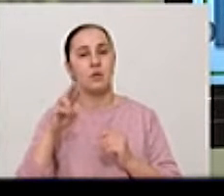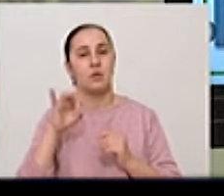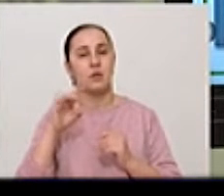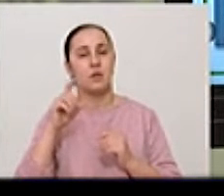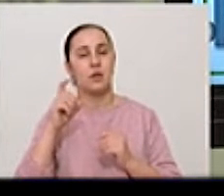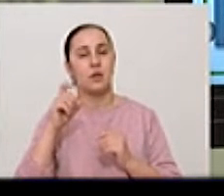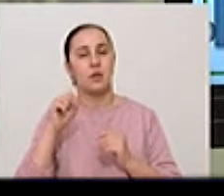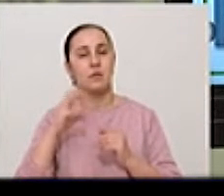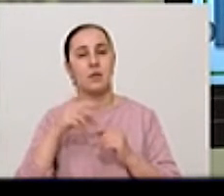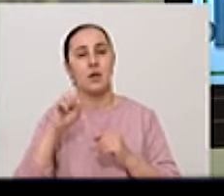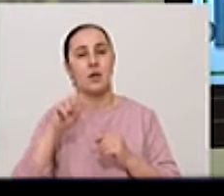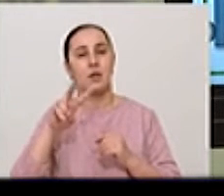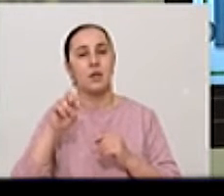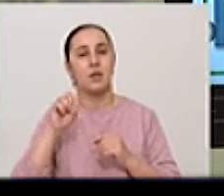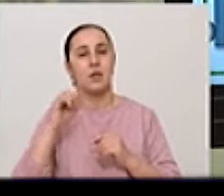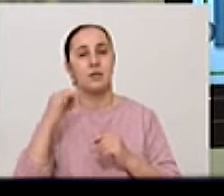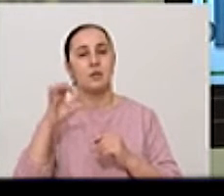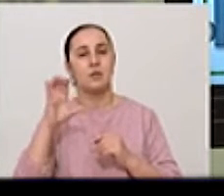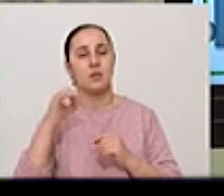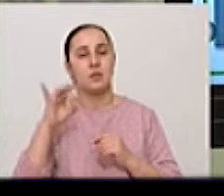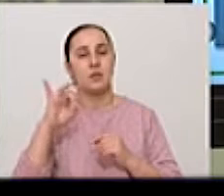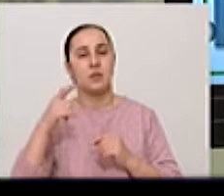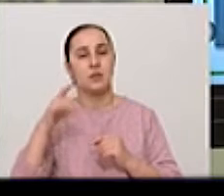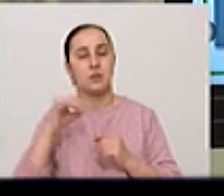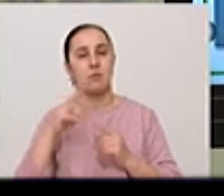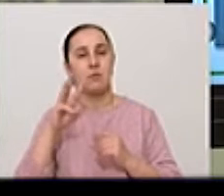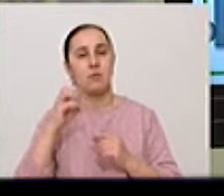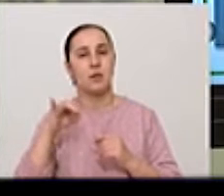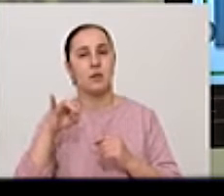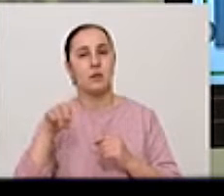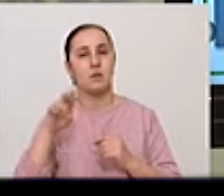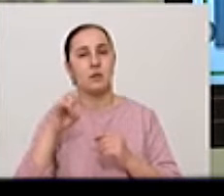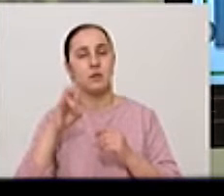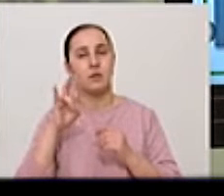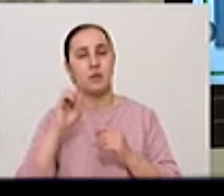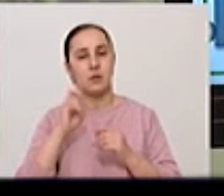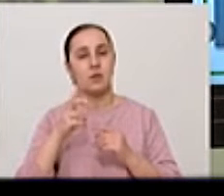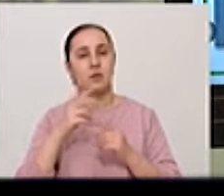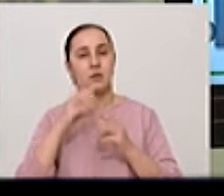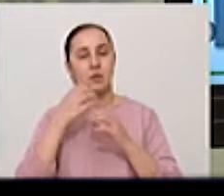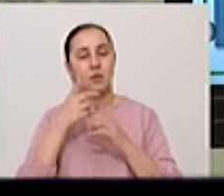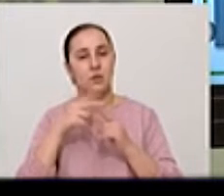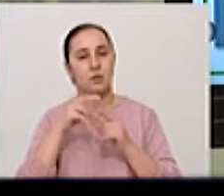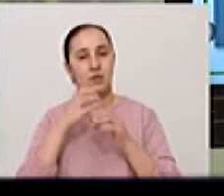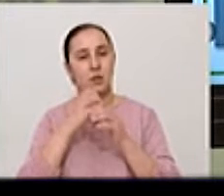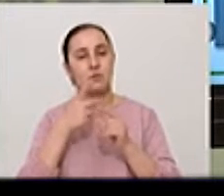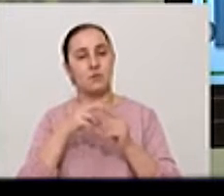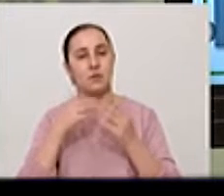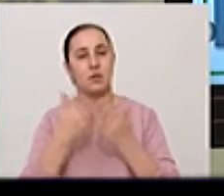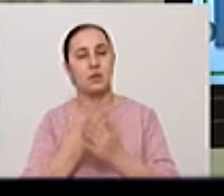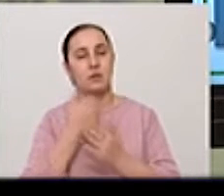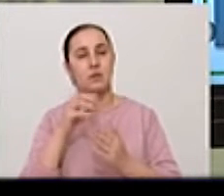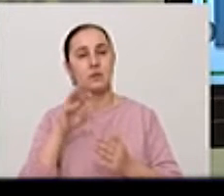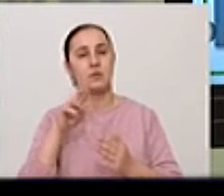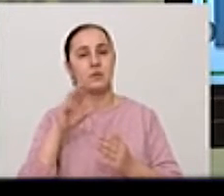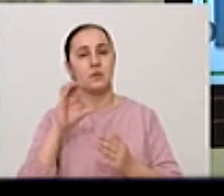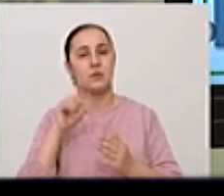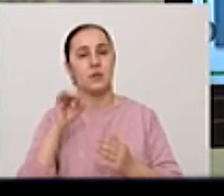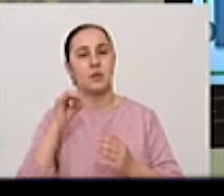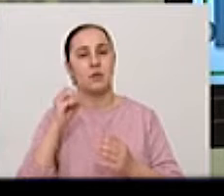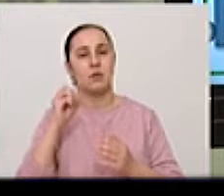va Aleksey Sergeyev tomonidan Maydanak teleskopi orqali yana bir yangi sayyora,